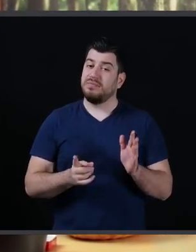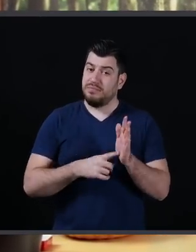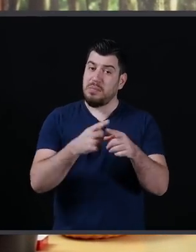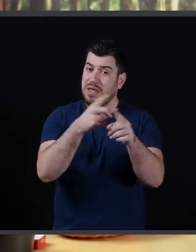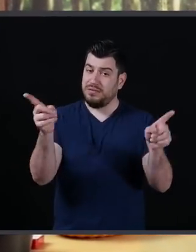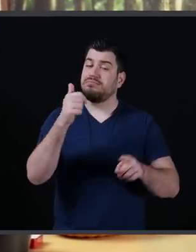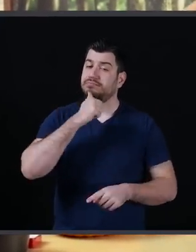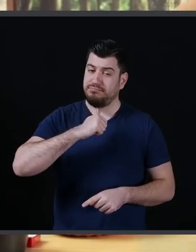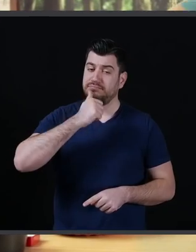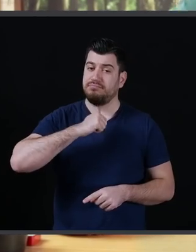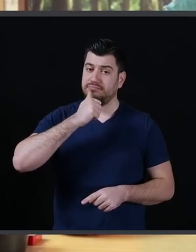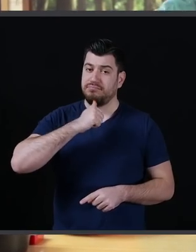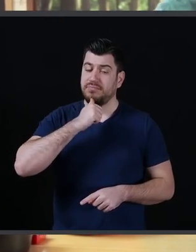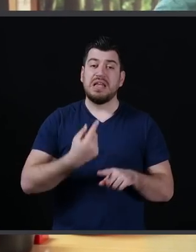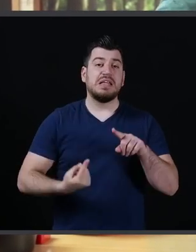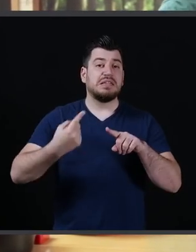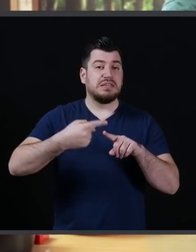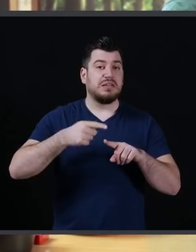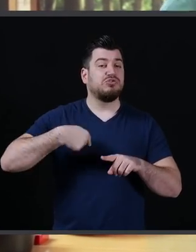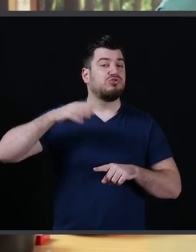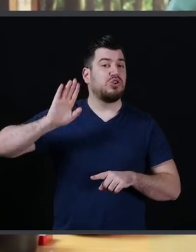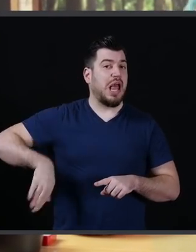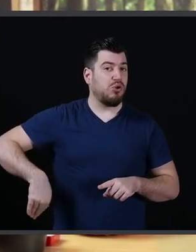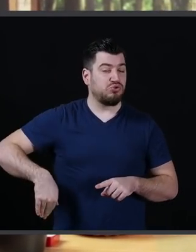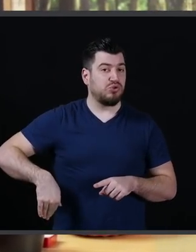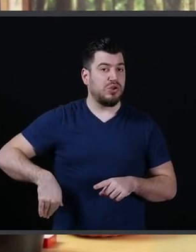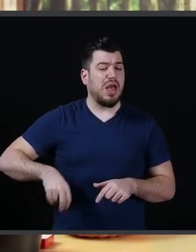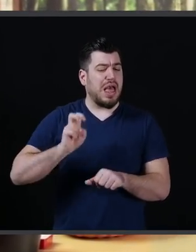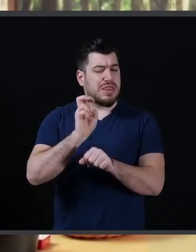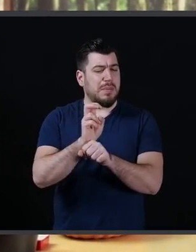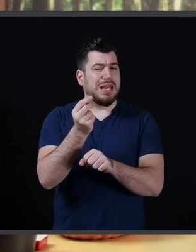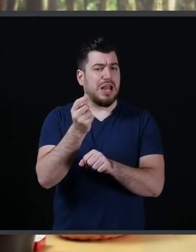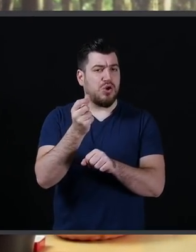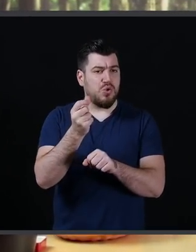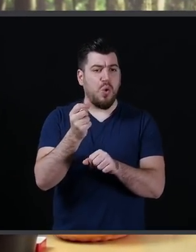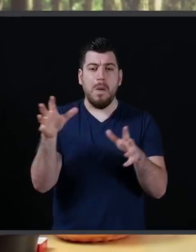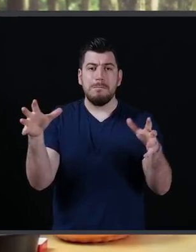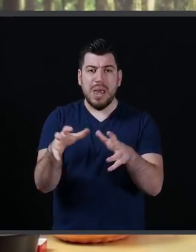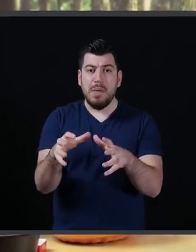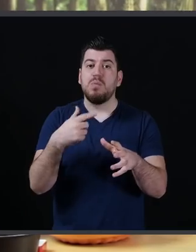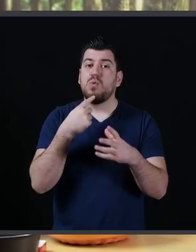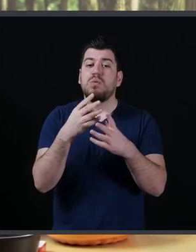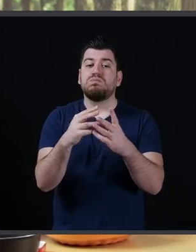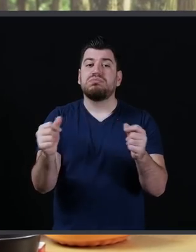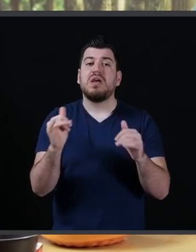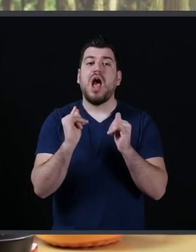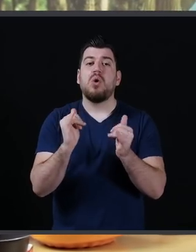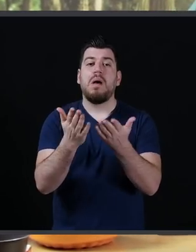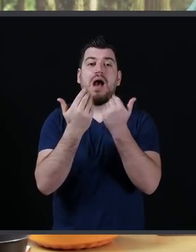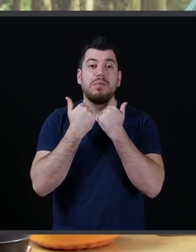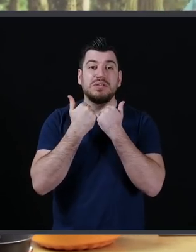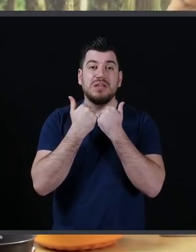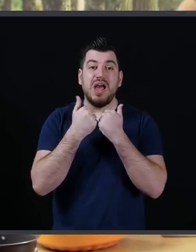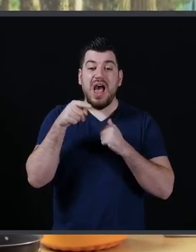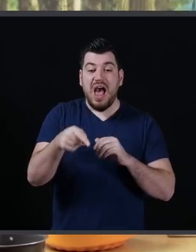Και στο τέλος Θα μείνει λίγο μείγμα εδώ πέρα Που δεν θα έχει διαλυθεί τελείως Αλλά άμα το βγάλω θα χάσω από τη συνταγή μου 10-20